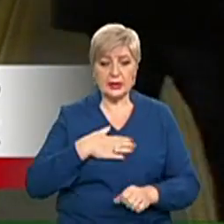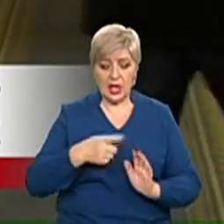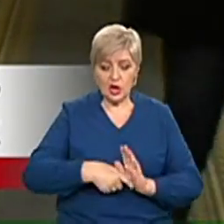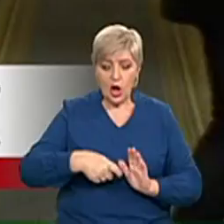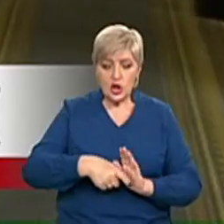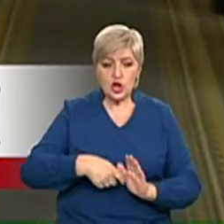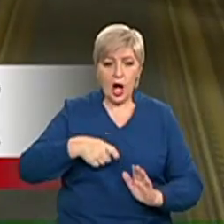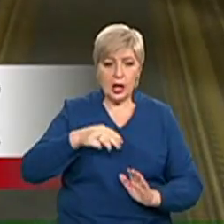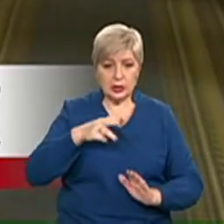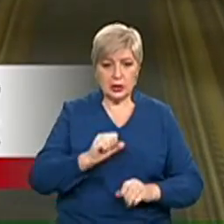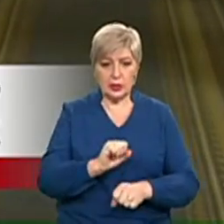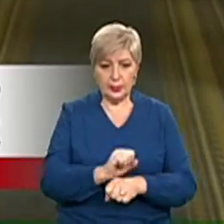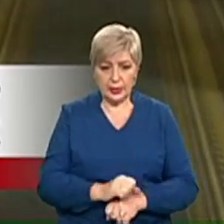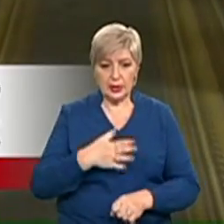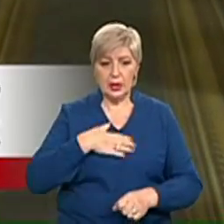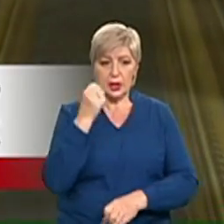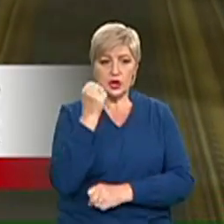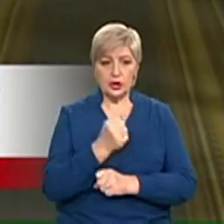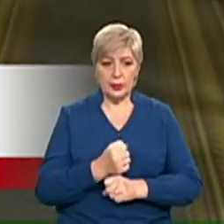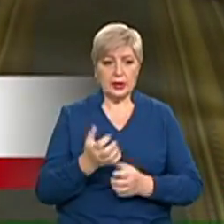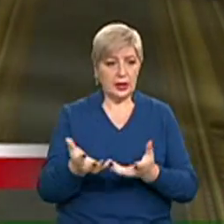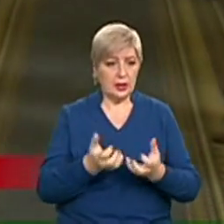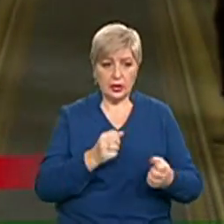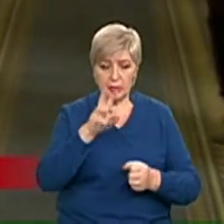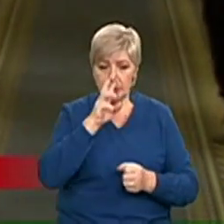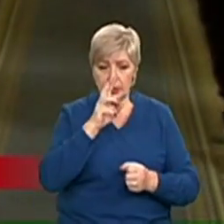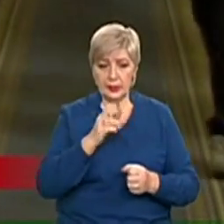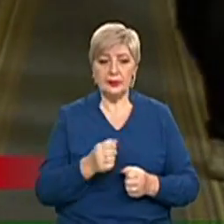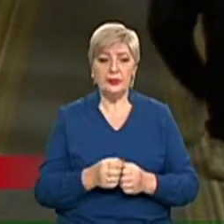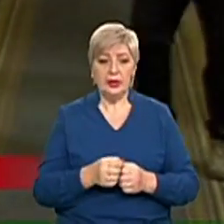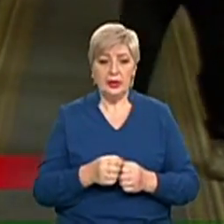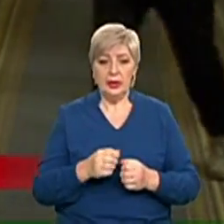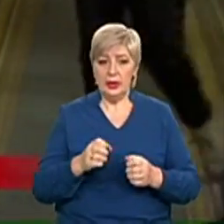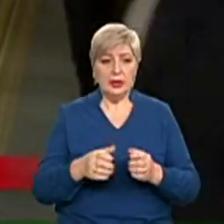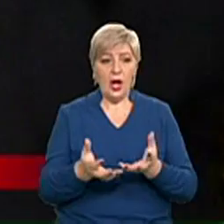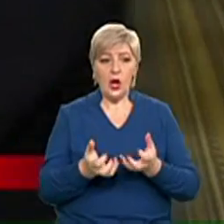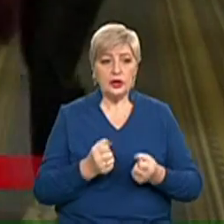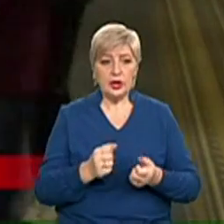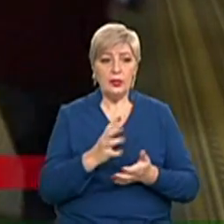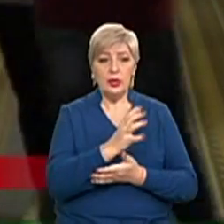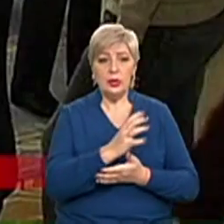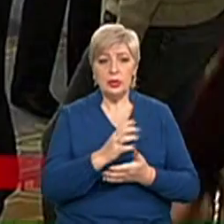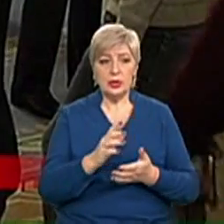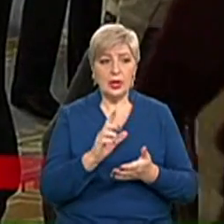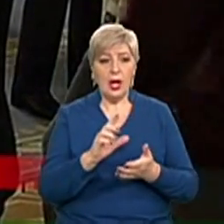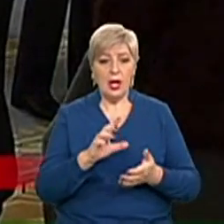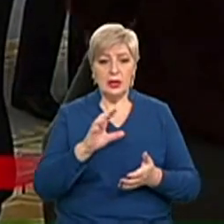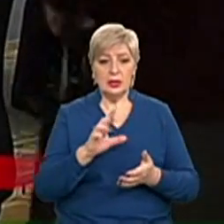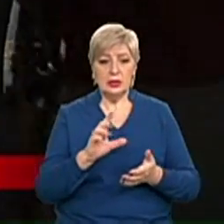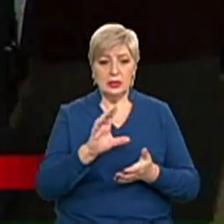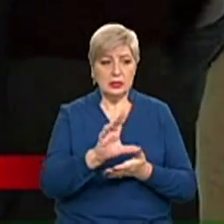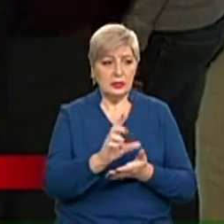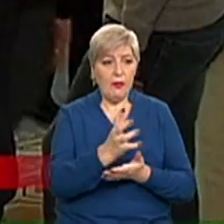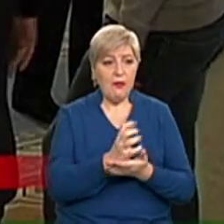зупиняються, наші робітники не отримують зарплату, не відраховуються кошти в пенсійні фонди, в фонд соціального страхування, не